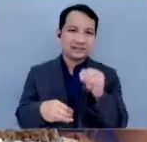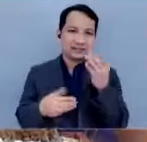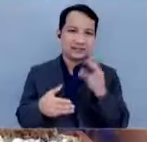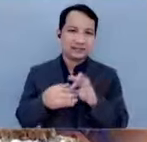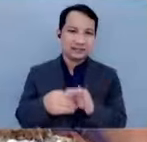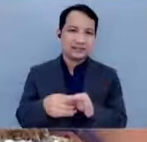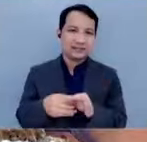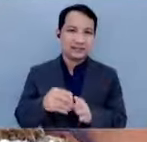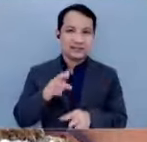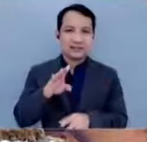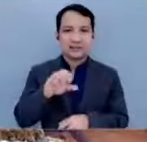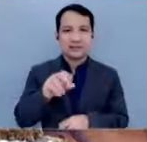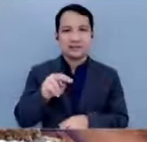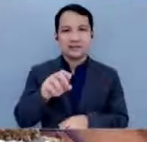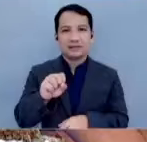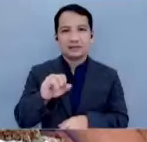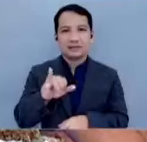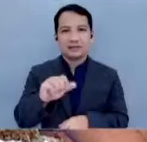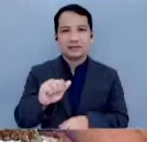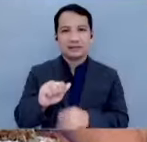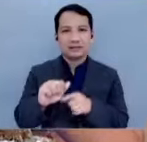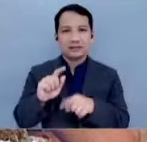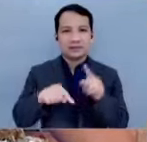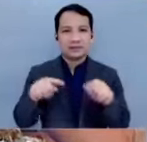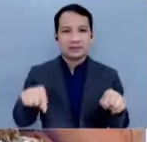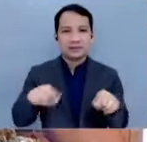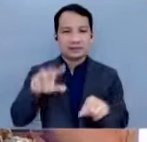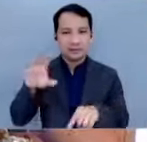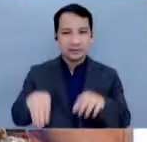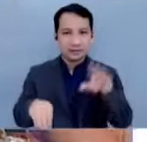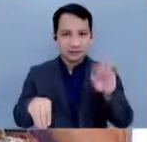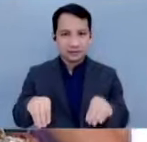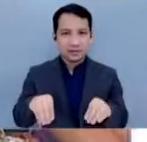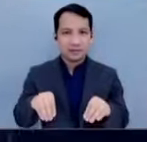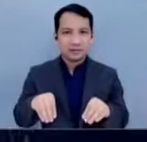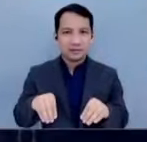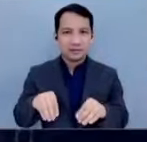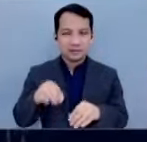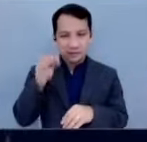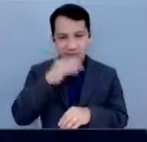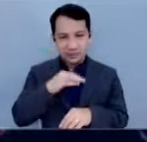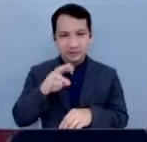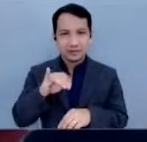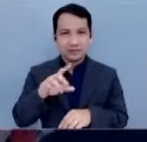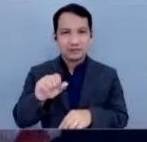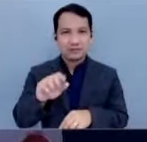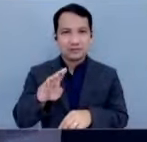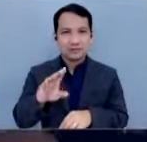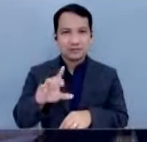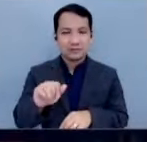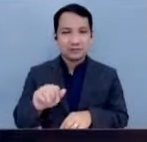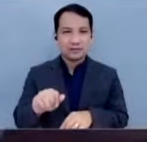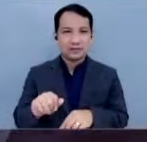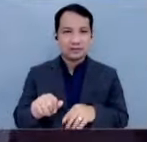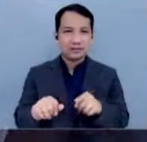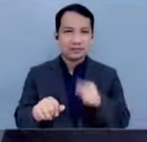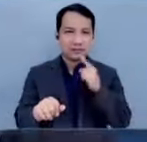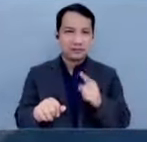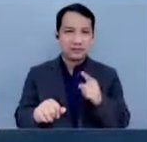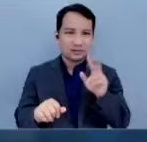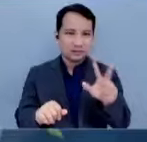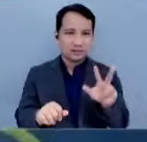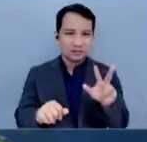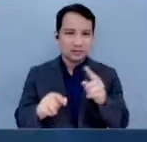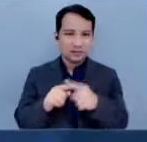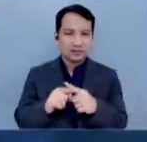bonsai. We have different bonsai species from flowering bonsai, bougainvillea. Yeah, it's a tree-looking bonsai. This is